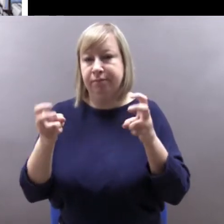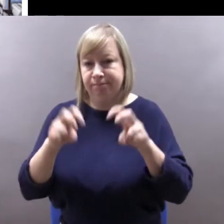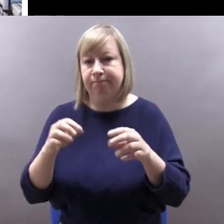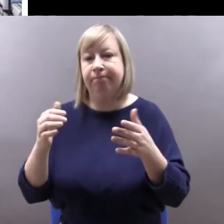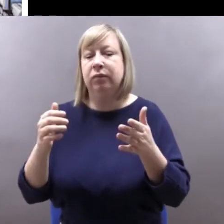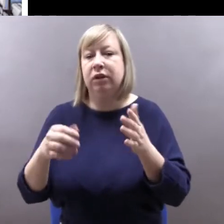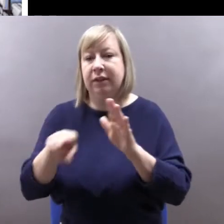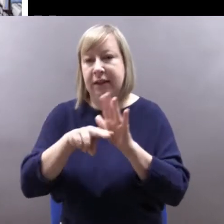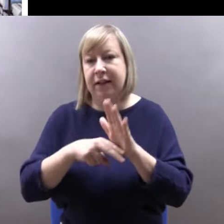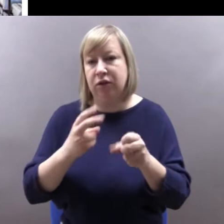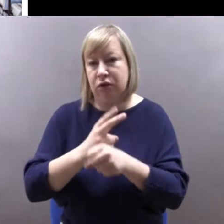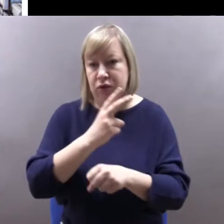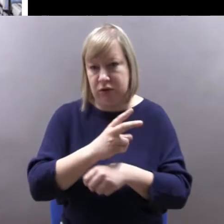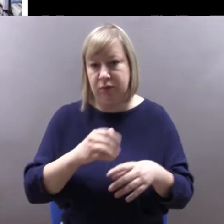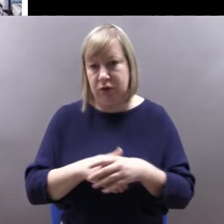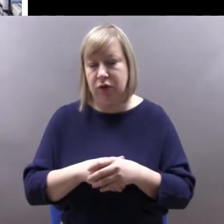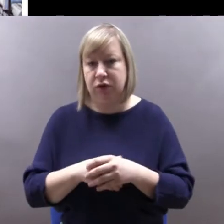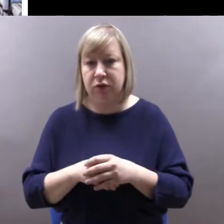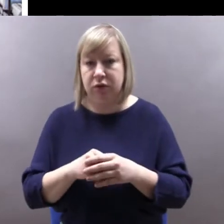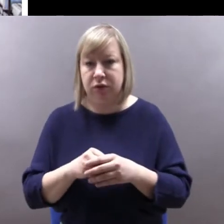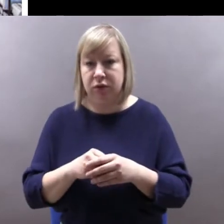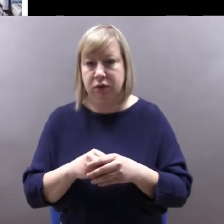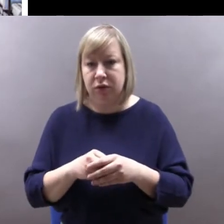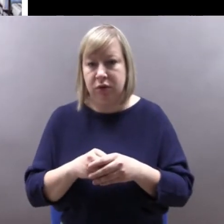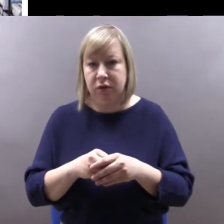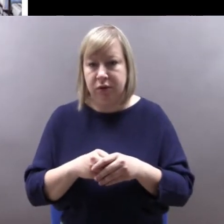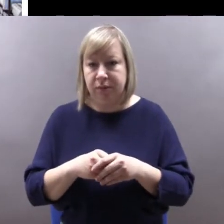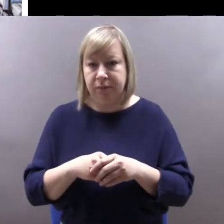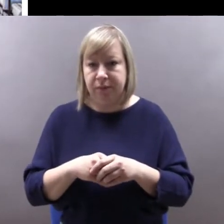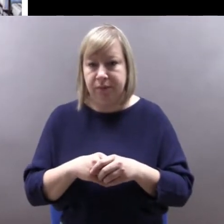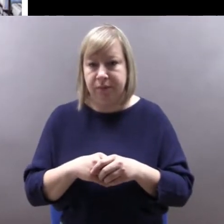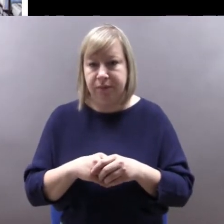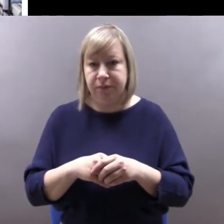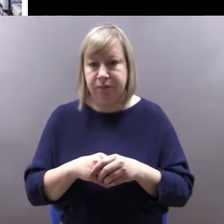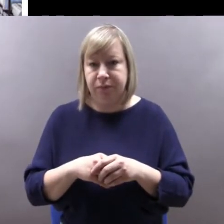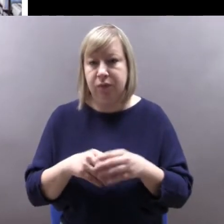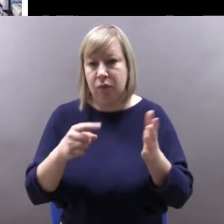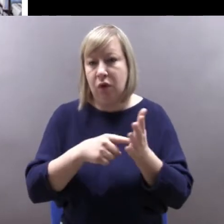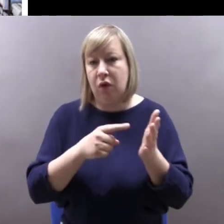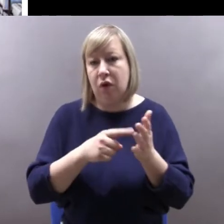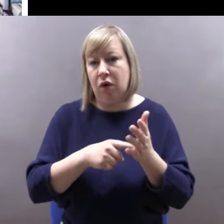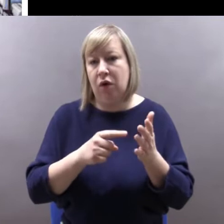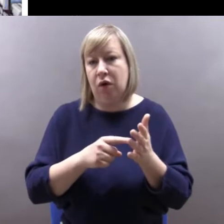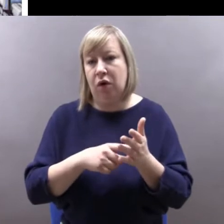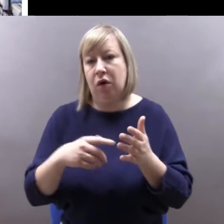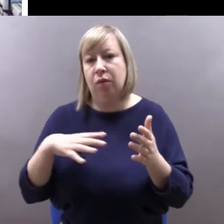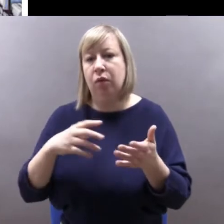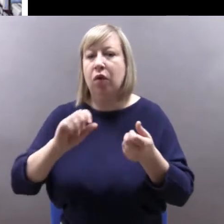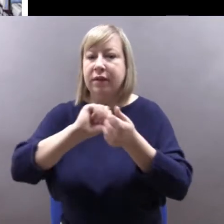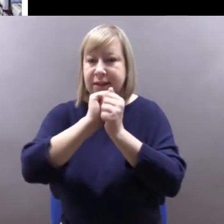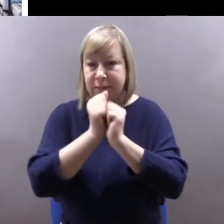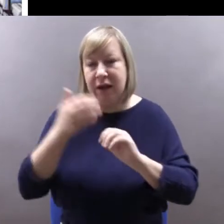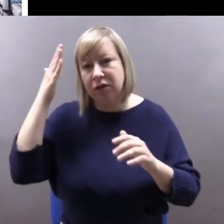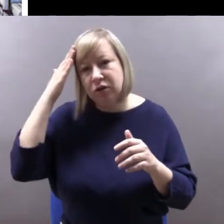o tym, że można coś zrobić w formie dostępnej i faktycznie mimo trudności przedostania się przez Stare